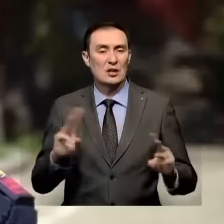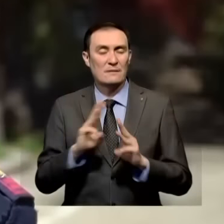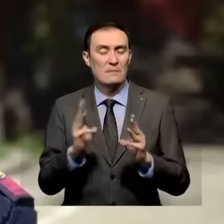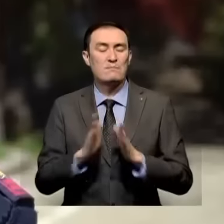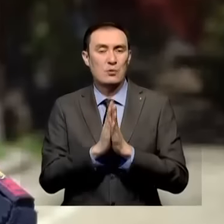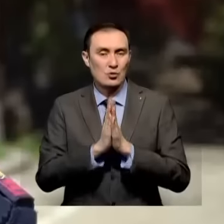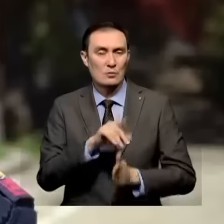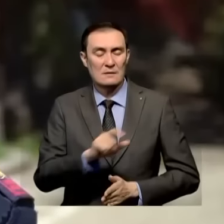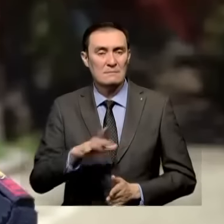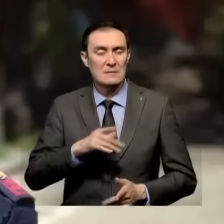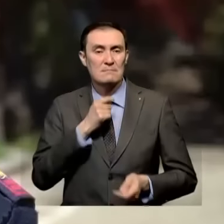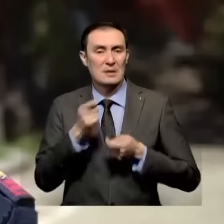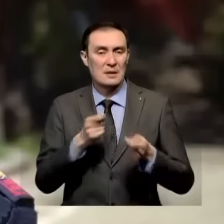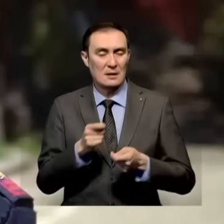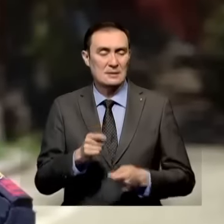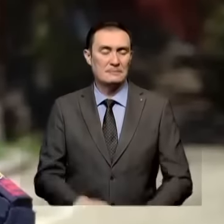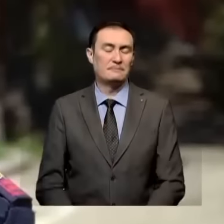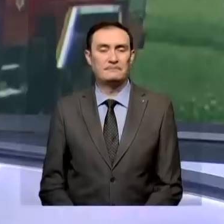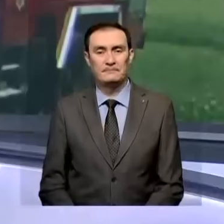граждан проявлять бдительность.